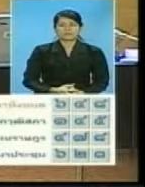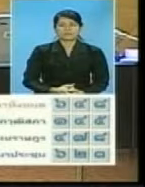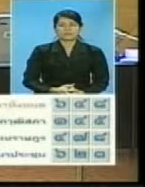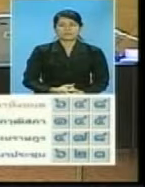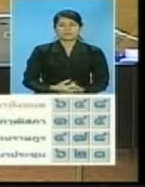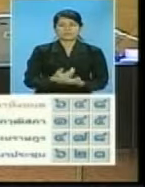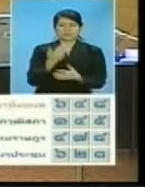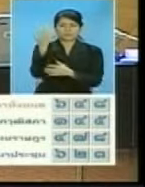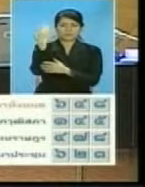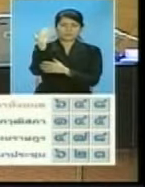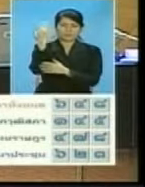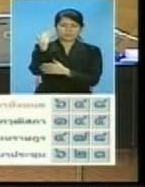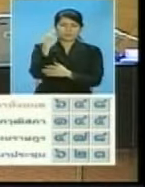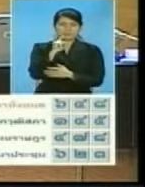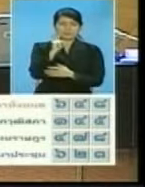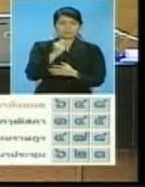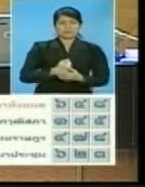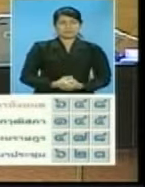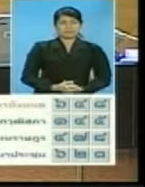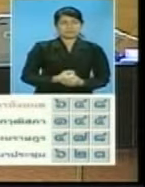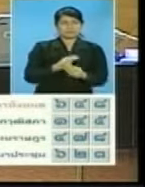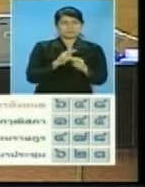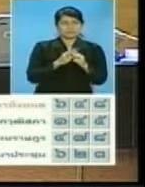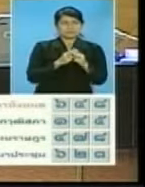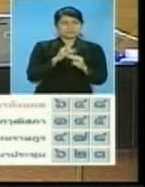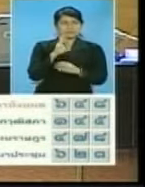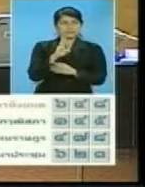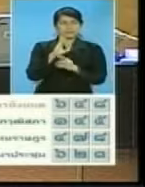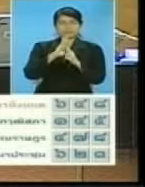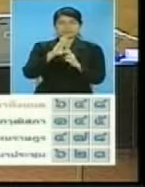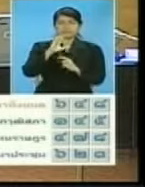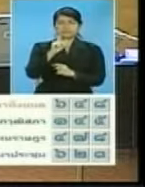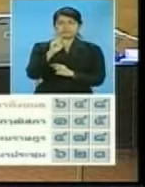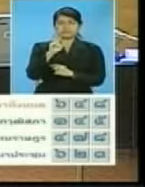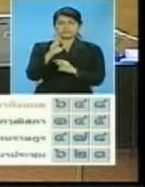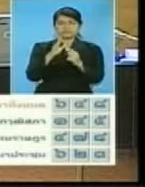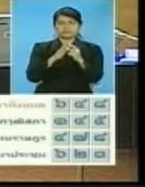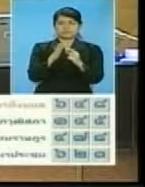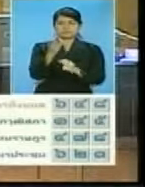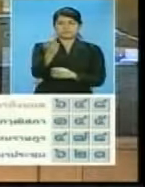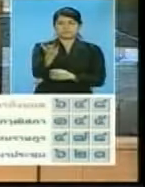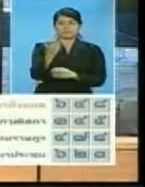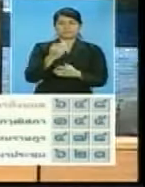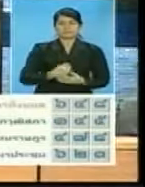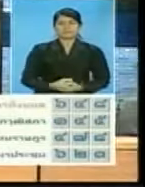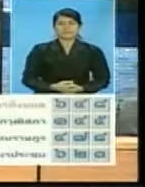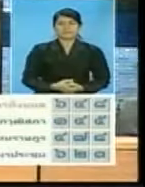คือเดิมทีเดียวท่านวัชรามีอะไรครับเชิญ